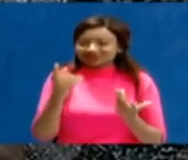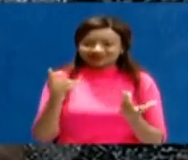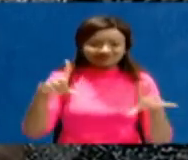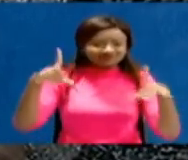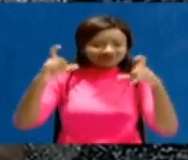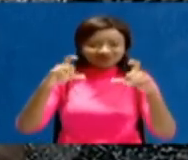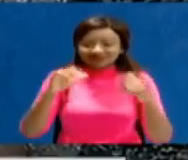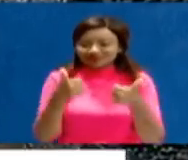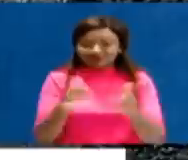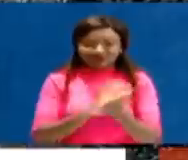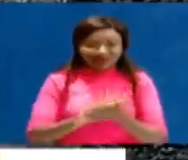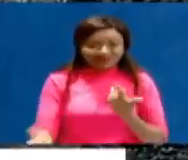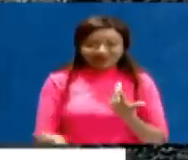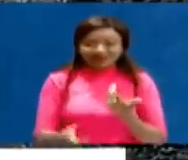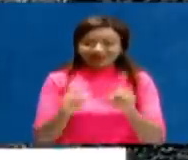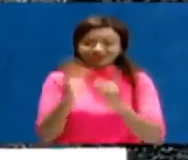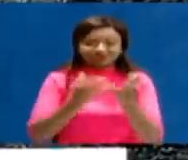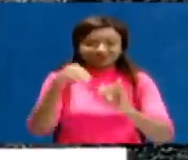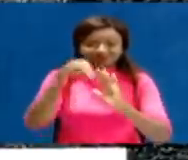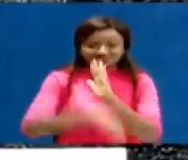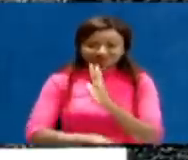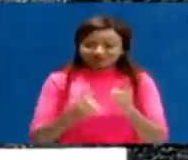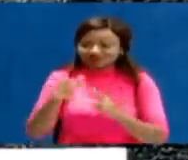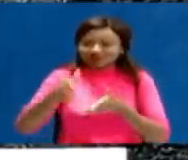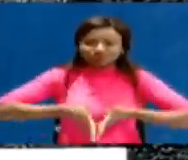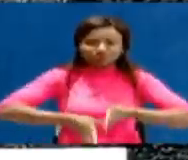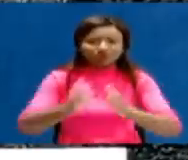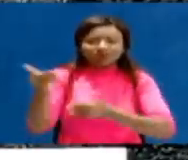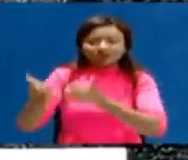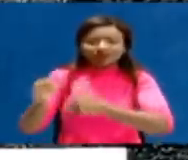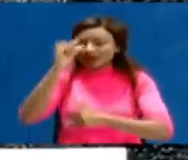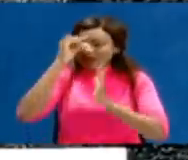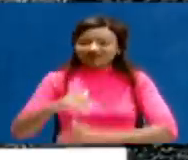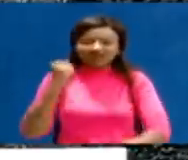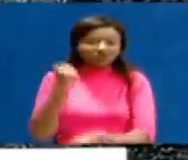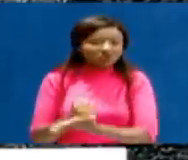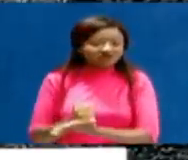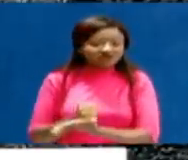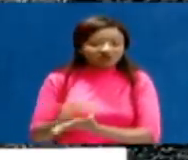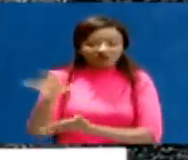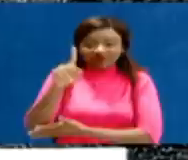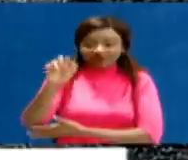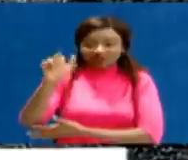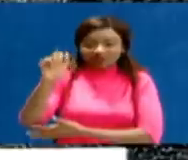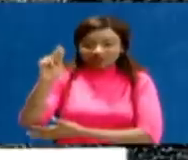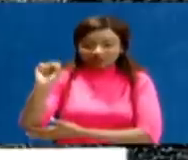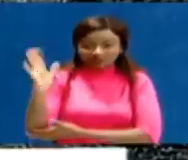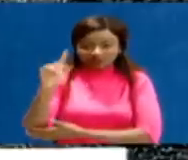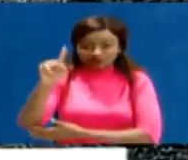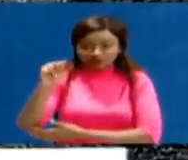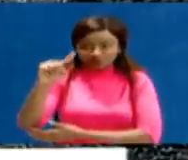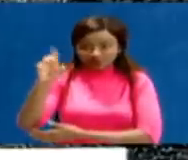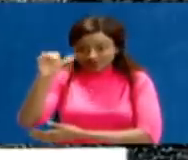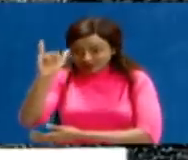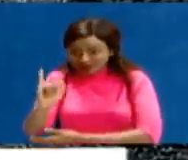kutatiza uchukuzi, licha ya kuwa barabara hiyo iko hatua chache kutoka kwa afisi za gavana wa kaunti Trans Nzoia Patrick Kahemba. Pia anatatiza shughuli